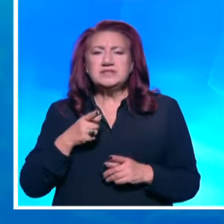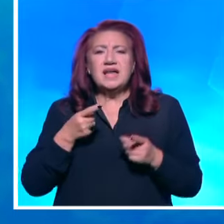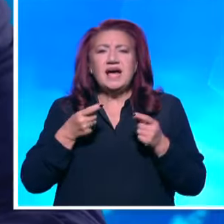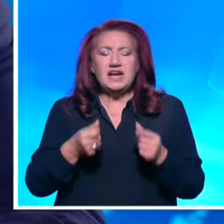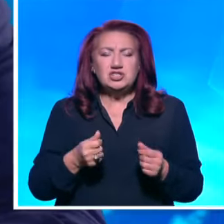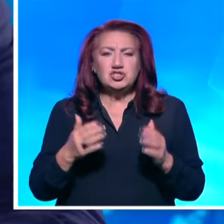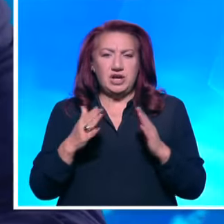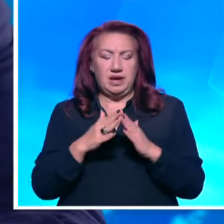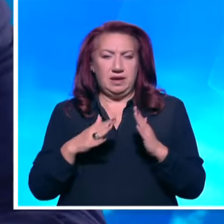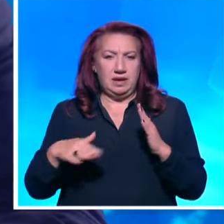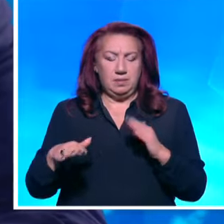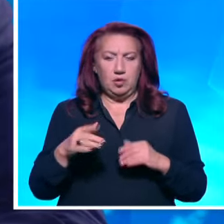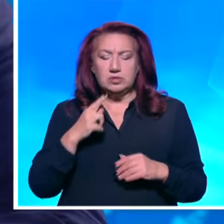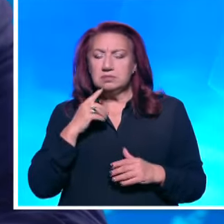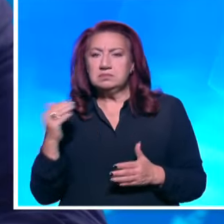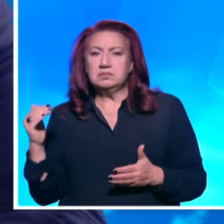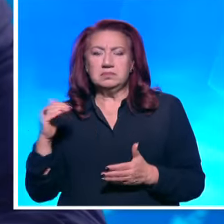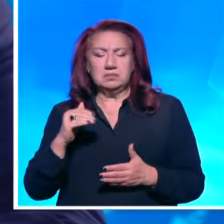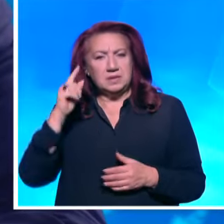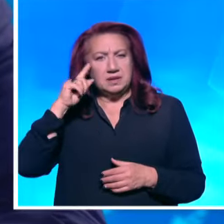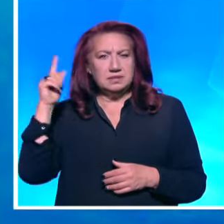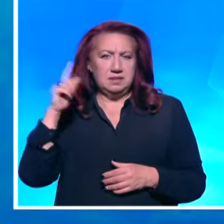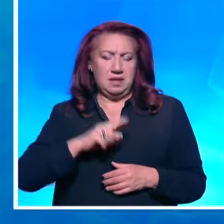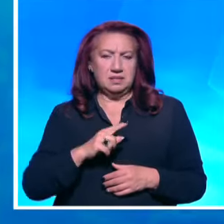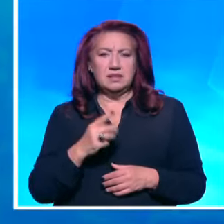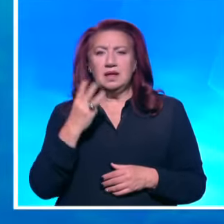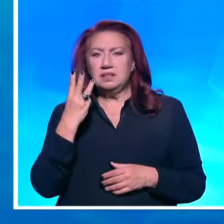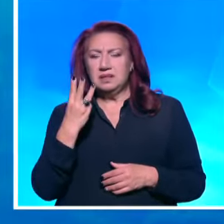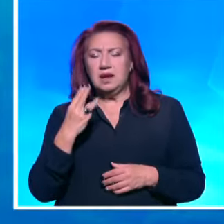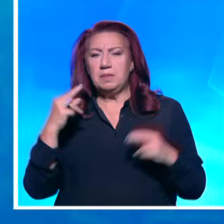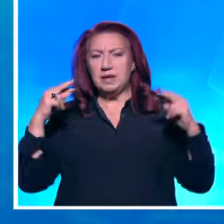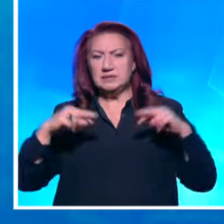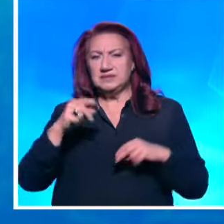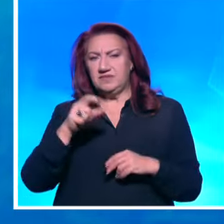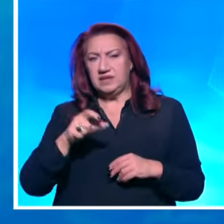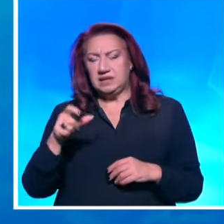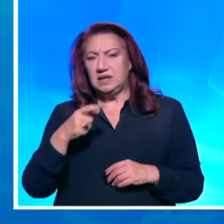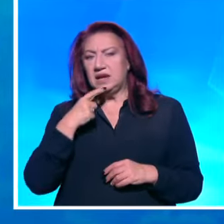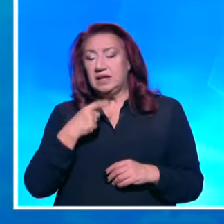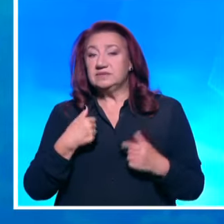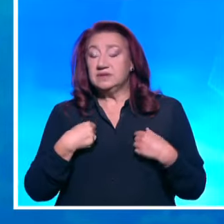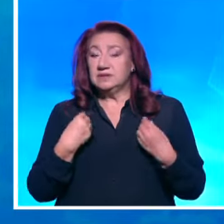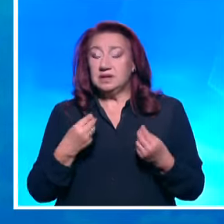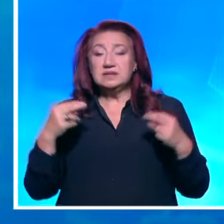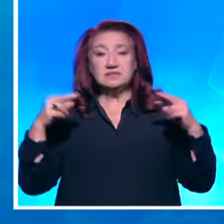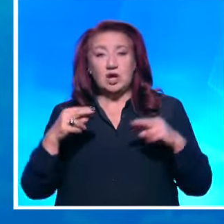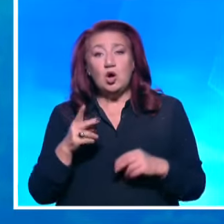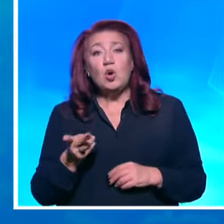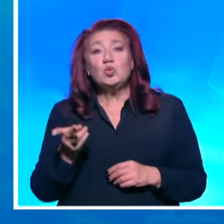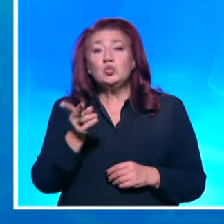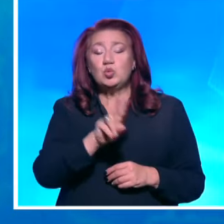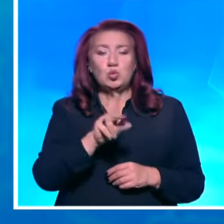имота появяват се в деня хикс трима свидетели пред вас като нотариус и казват ние свидетелствам че друг